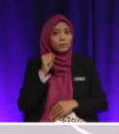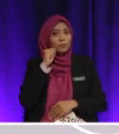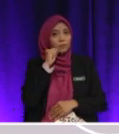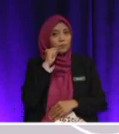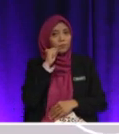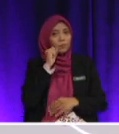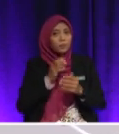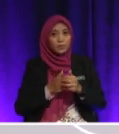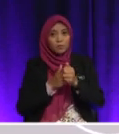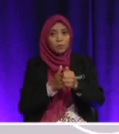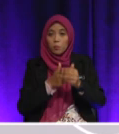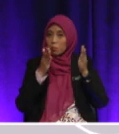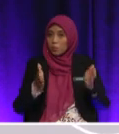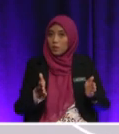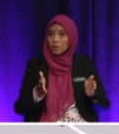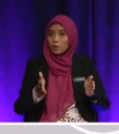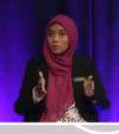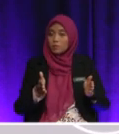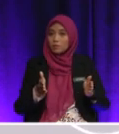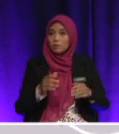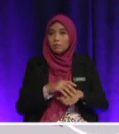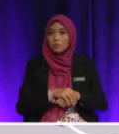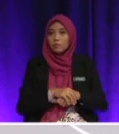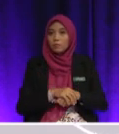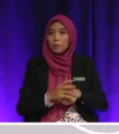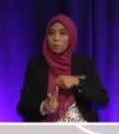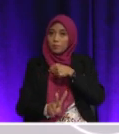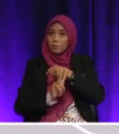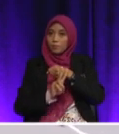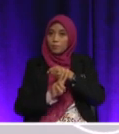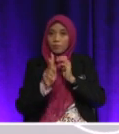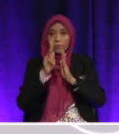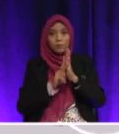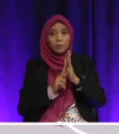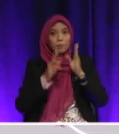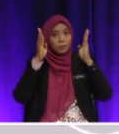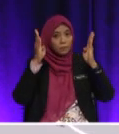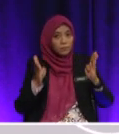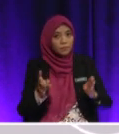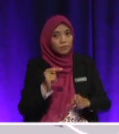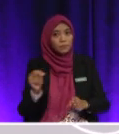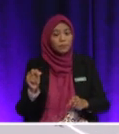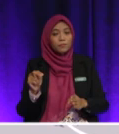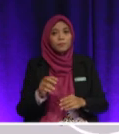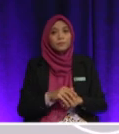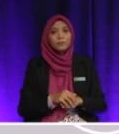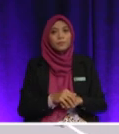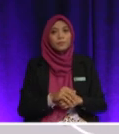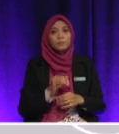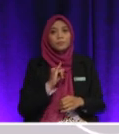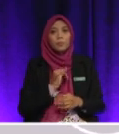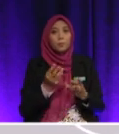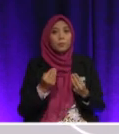bagi pihak Pati kebangsaan Layung layer Saya ingin mengajak tentuan dan